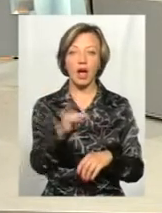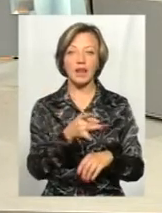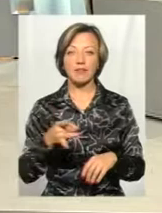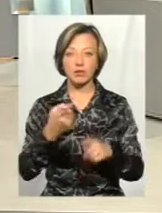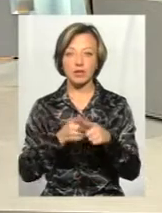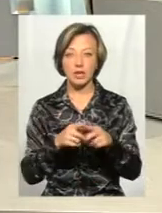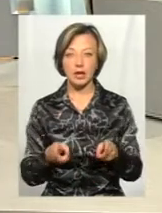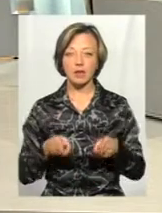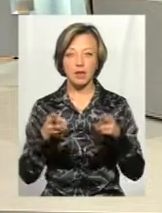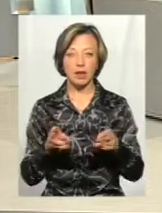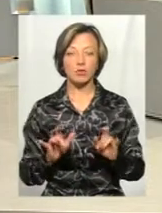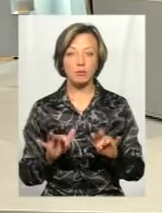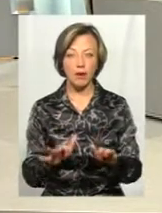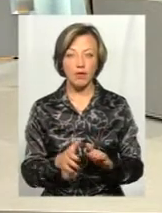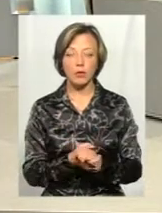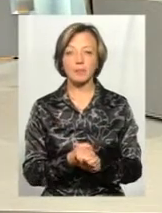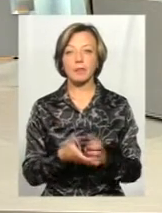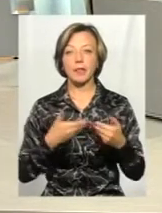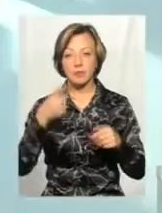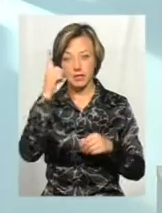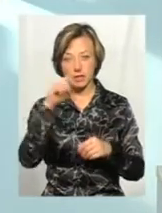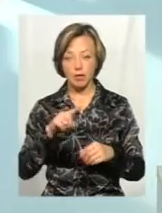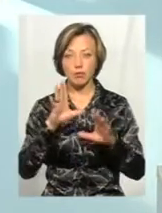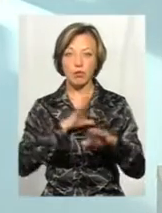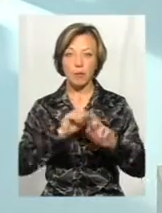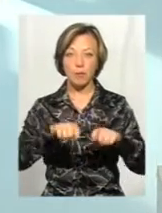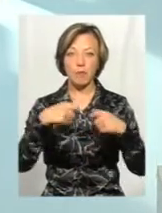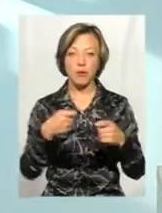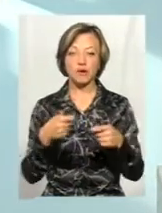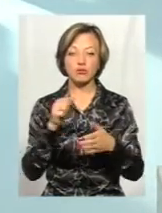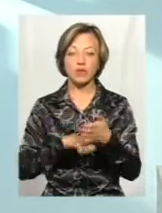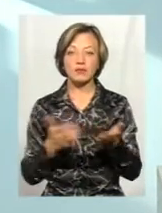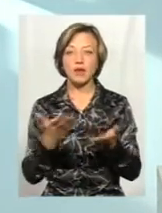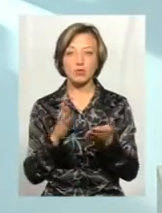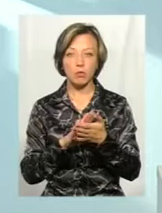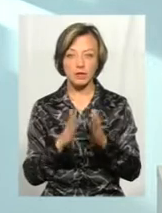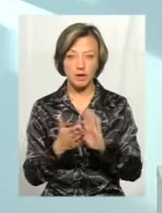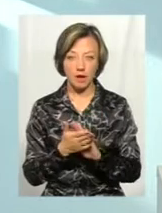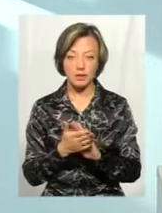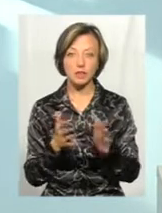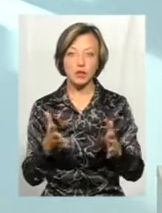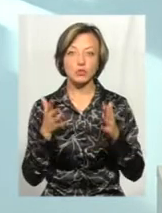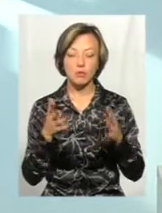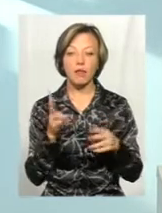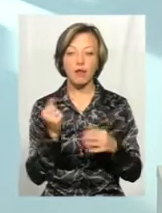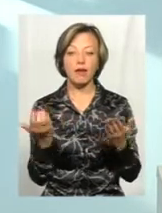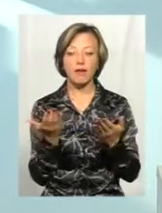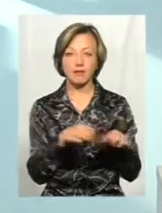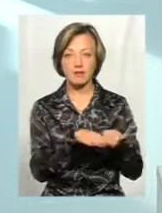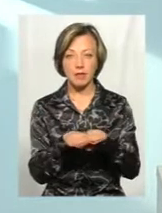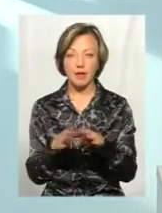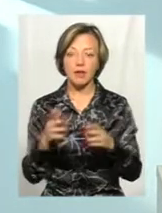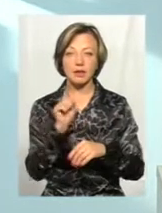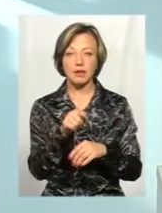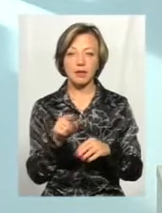це кримінальне провадження. А ми знаємо, що його було передано через якісь обставини. З'ясуємо, на якій воно стадії, які